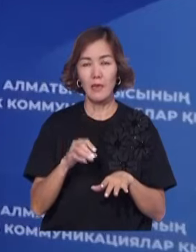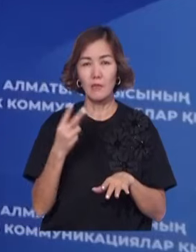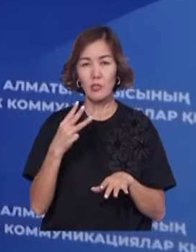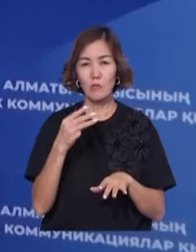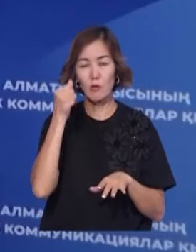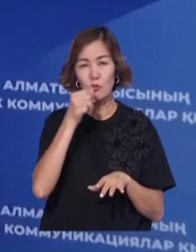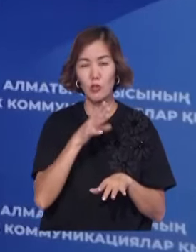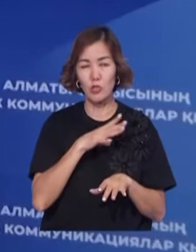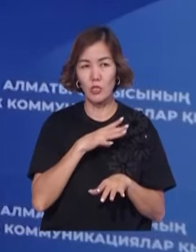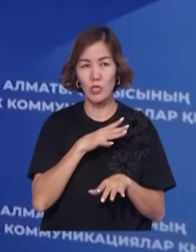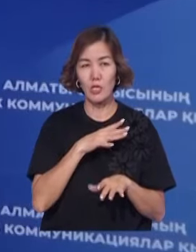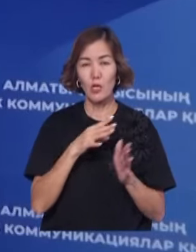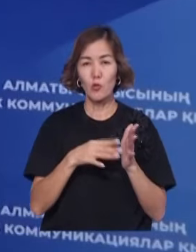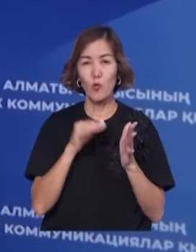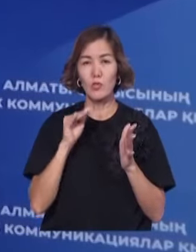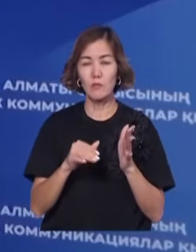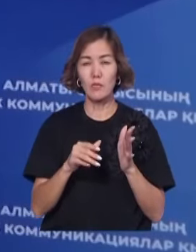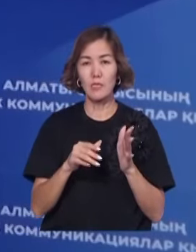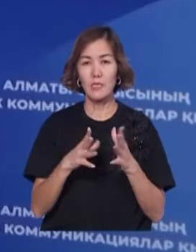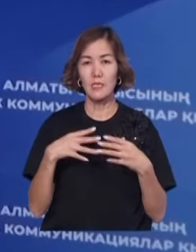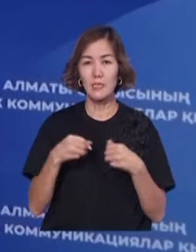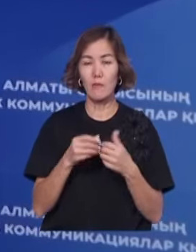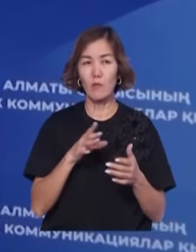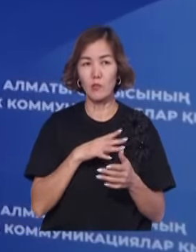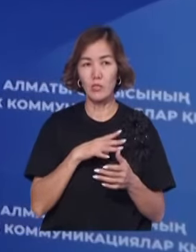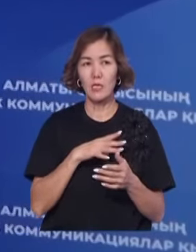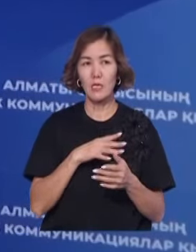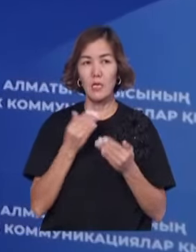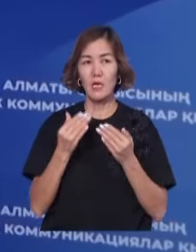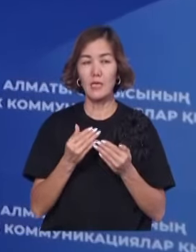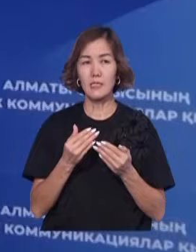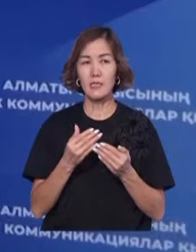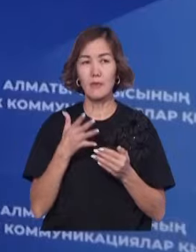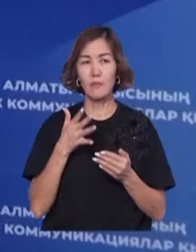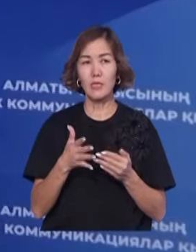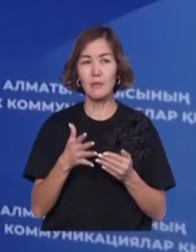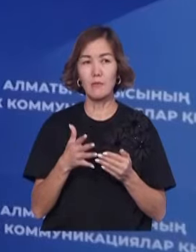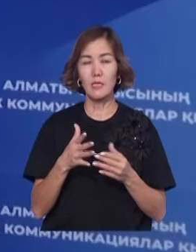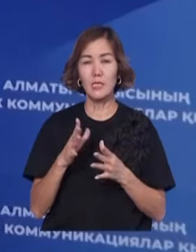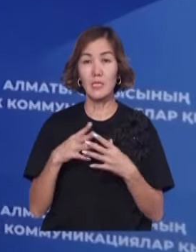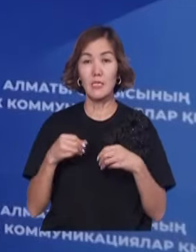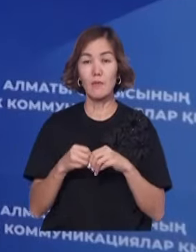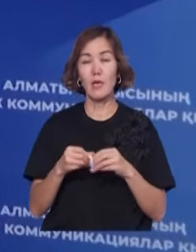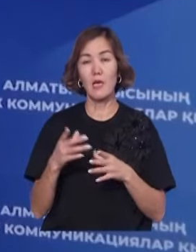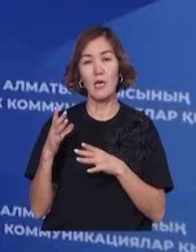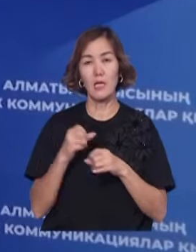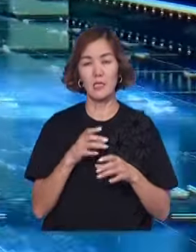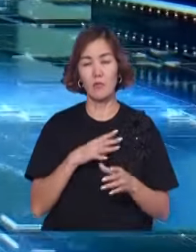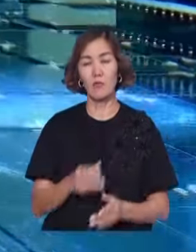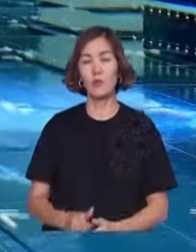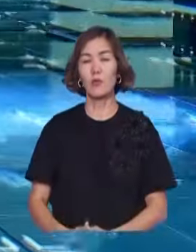23-те мысалы бізде 9 мың семья болатын болса, отбасы қазіргі таңда 5 мың семьяға азайып отыр.